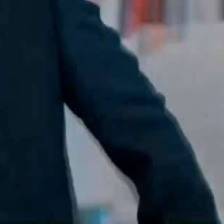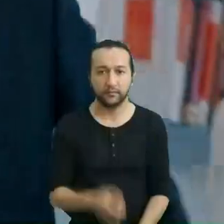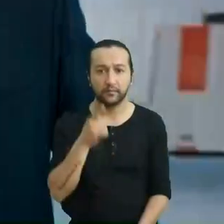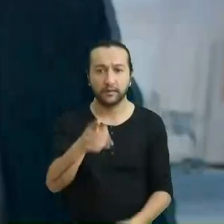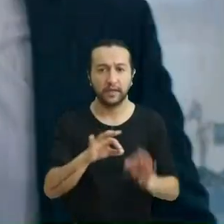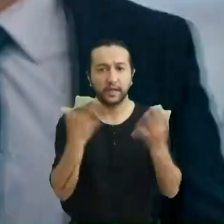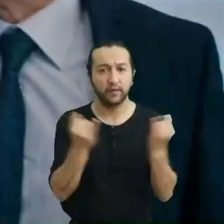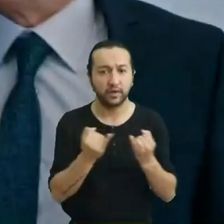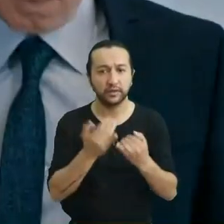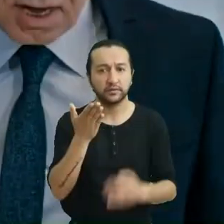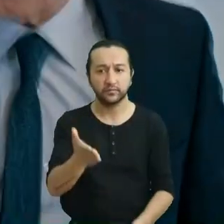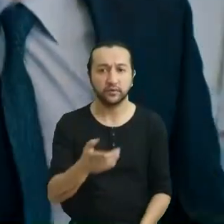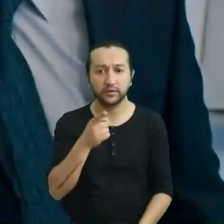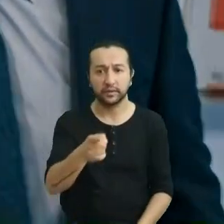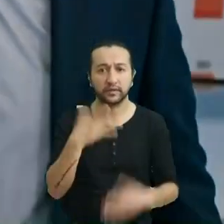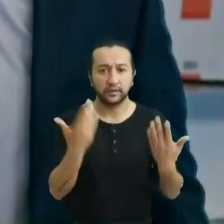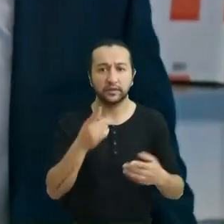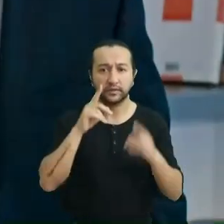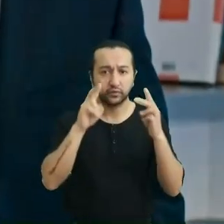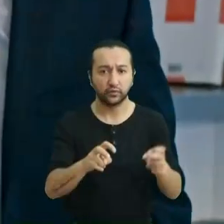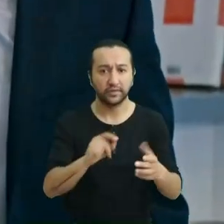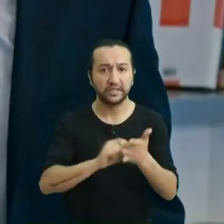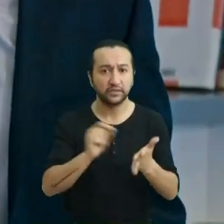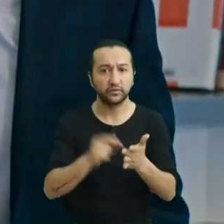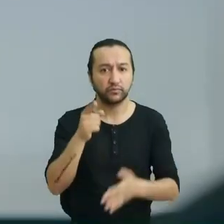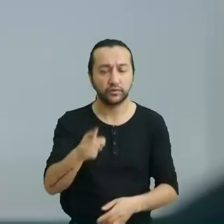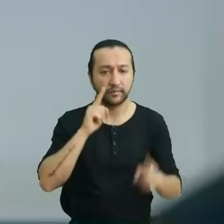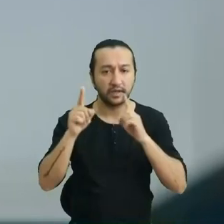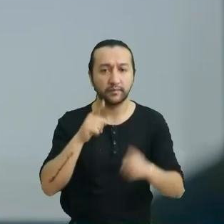Ne bu kardeşim? Adli soruşturma falan yazıyor burada.